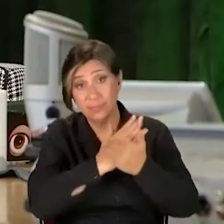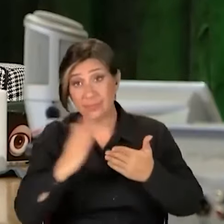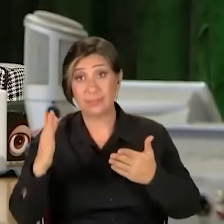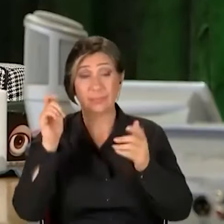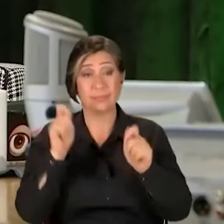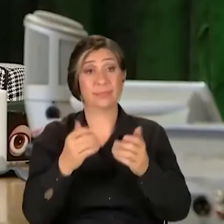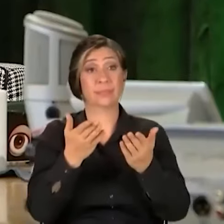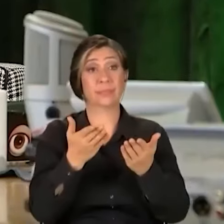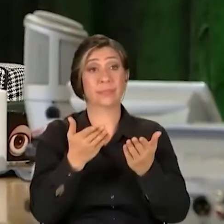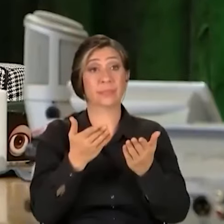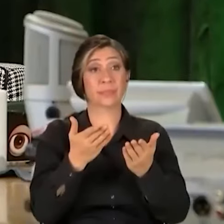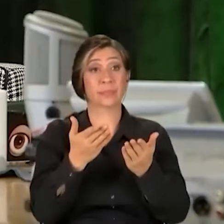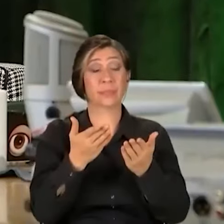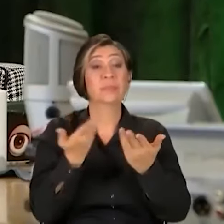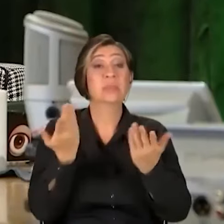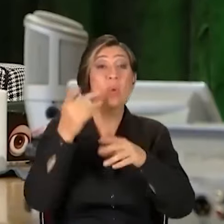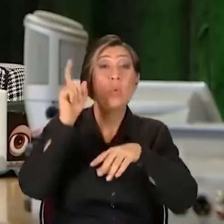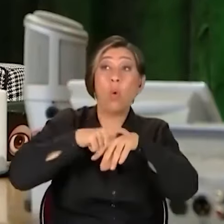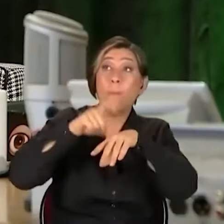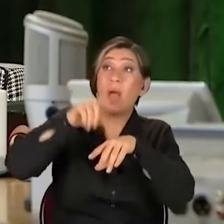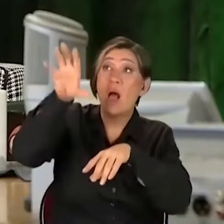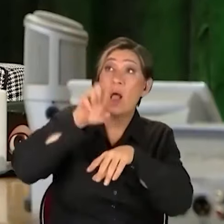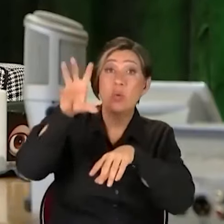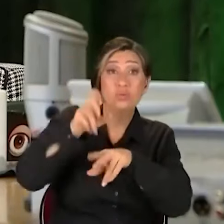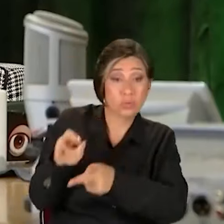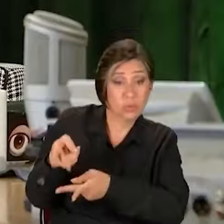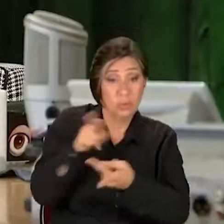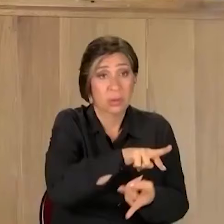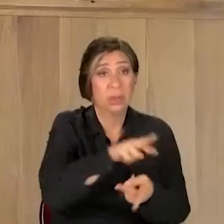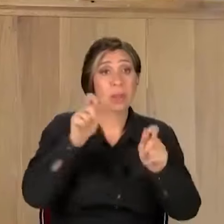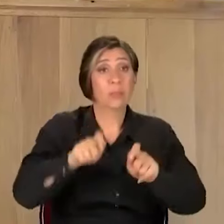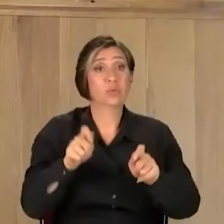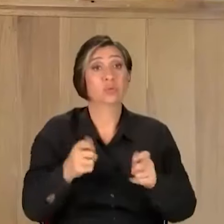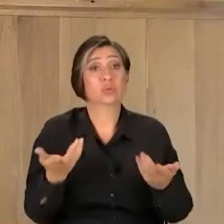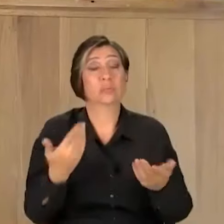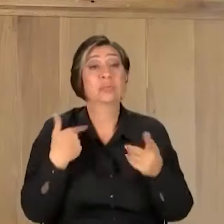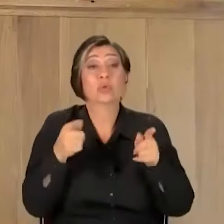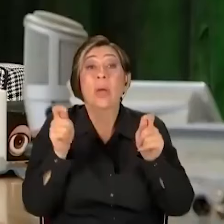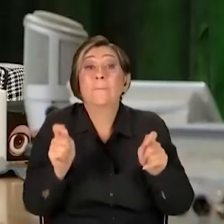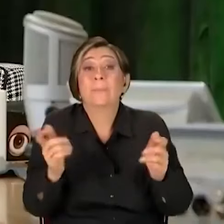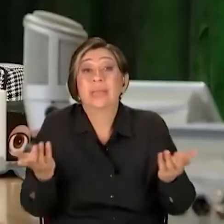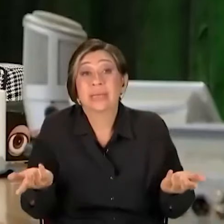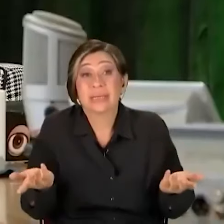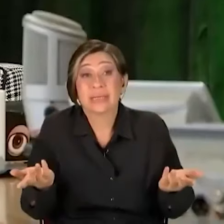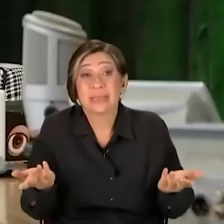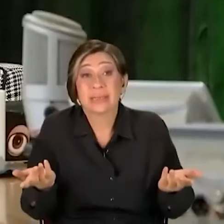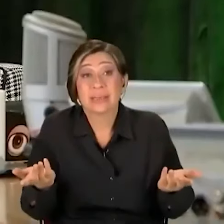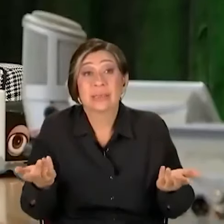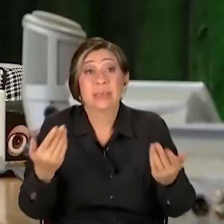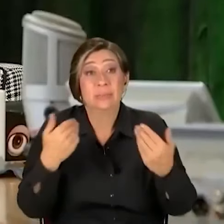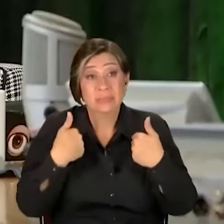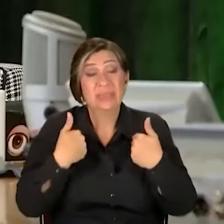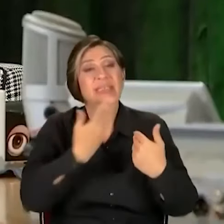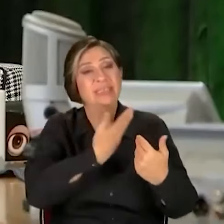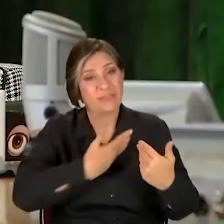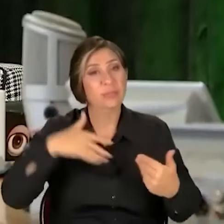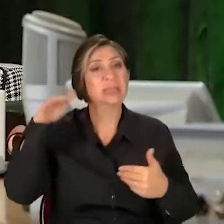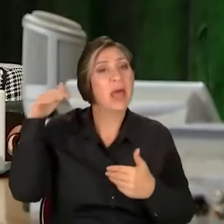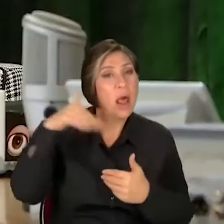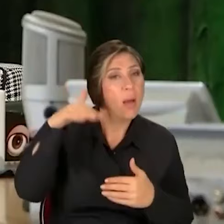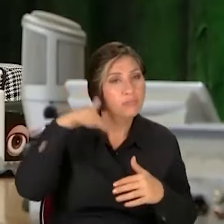ettir. Niye oradakini alıp translate ediyorsun, buraya getiriyorsun? Biz bunu yapmadık. Ya biz de sevdiğimiz